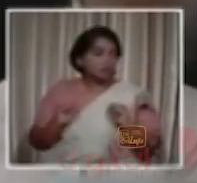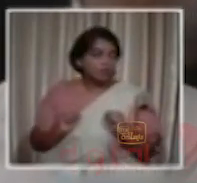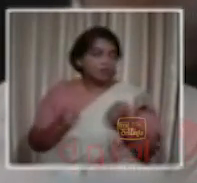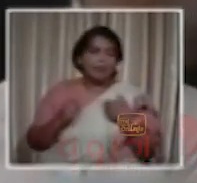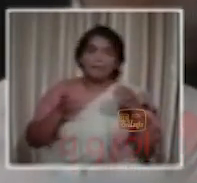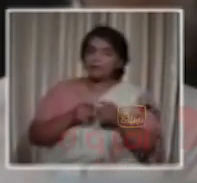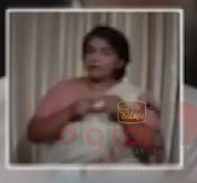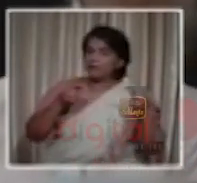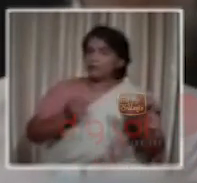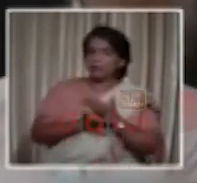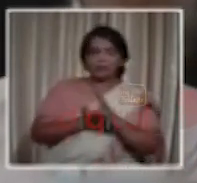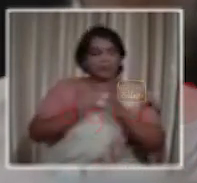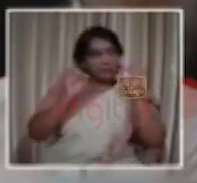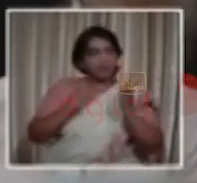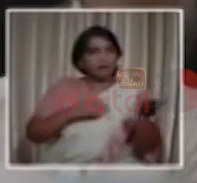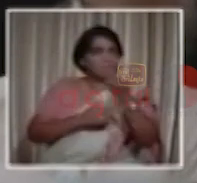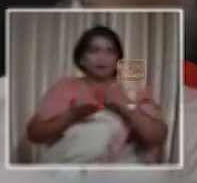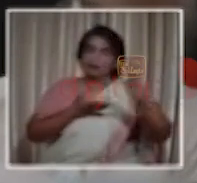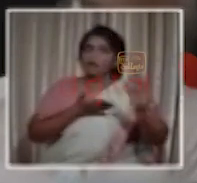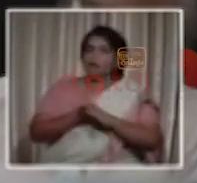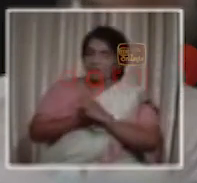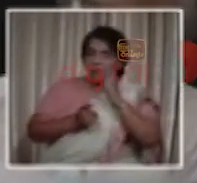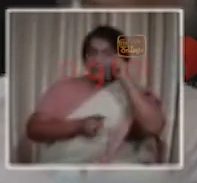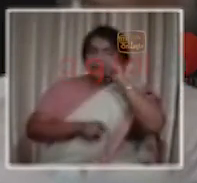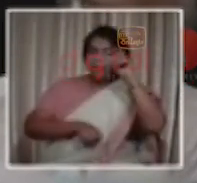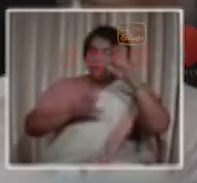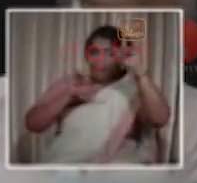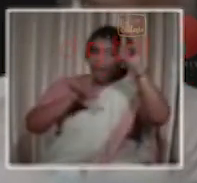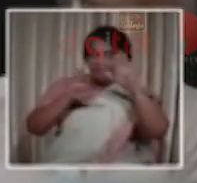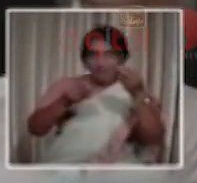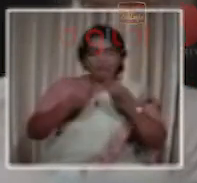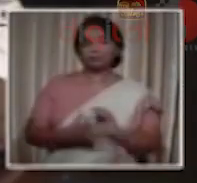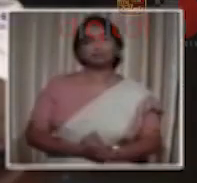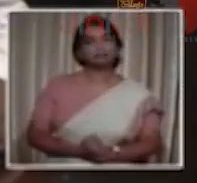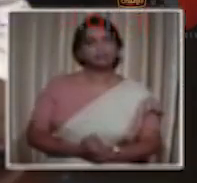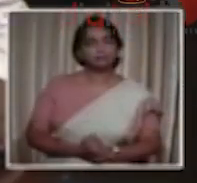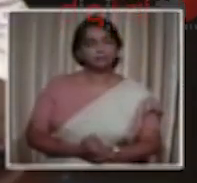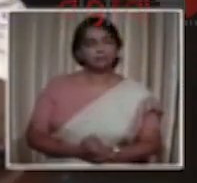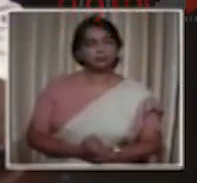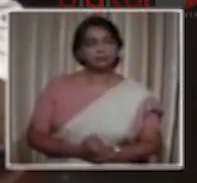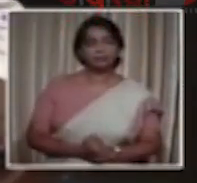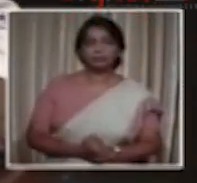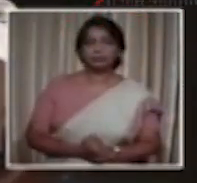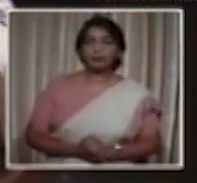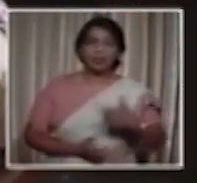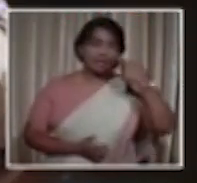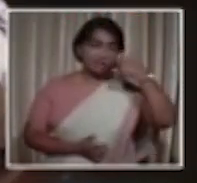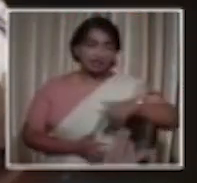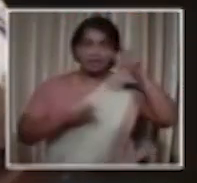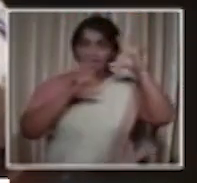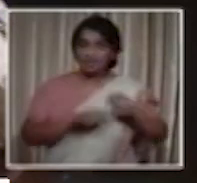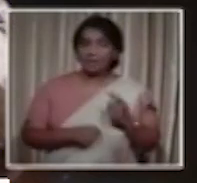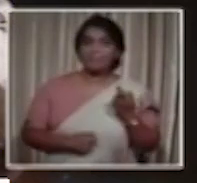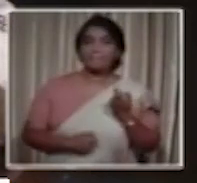විපක්ෂ භේදයකින් තොරව ඔබ සමගේ සහයත් ජනතා ආශිර්වාදයක් ලැබෙනු ඇතයි මා අපේක්ෂා කරනවා. තෙල් ටික ගෙන්න ගන්න තියෙන